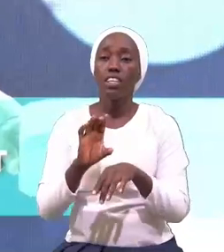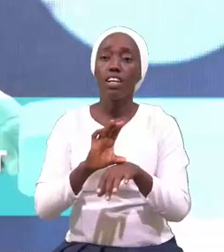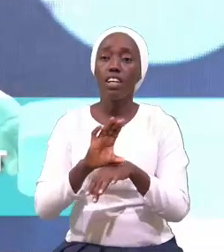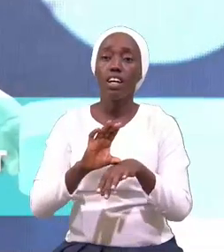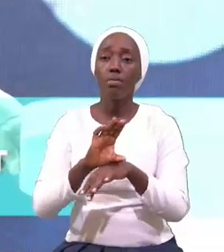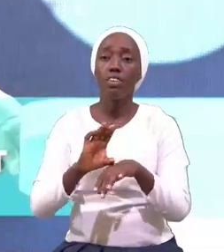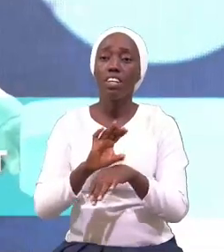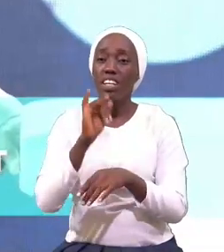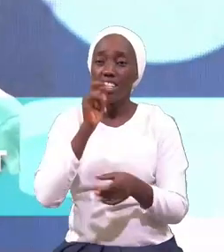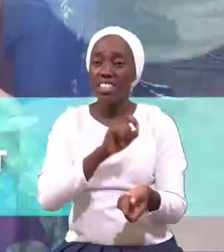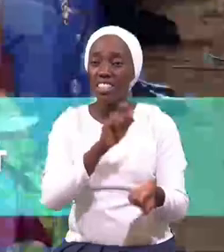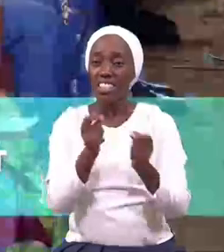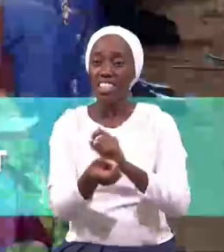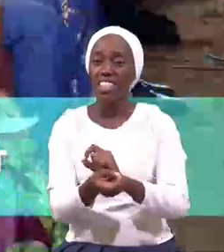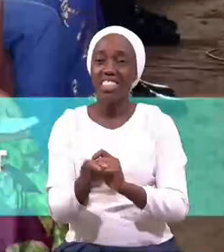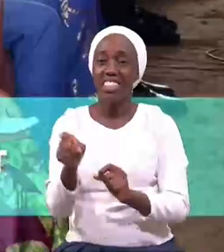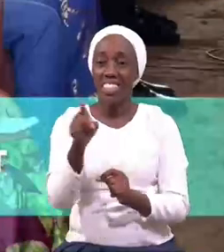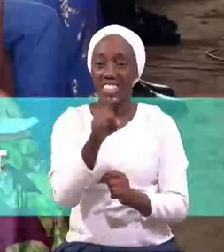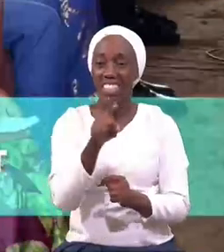C'est comme si venu au Cameroun me change, hein.